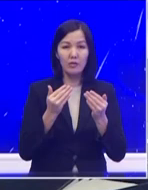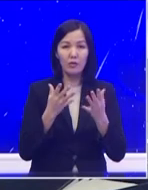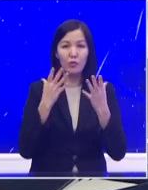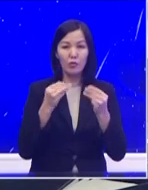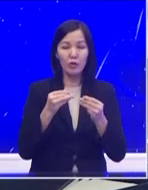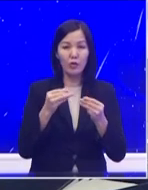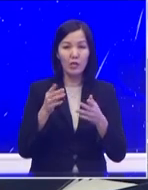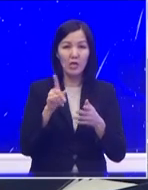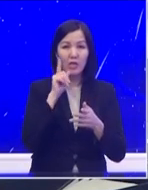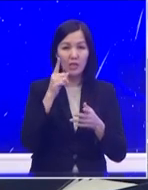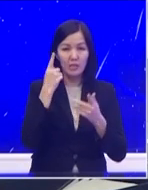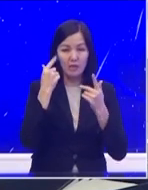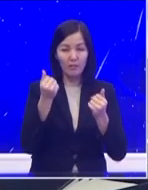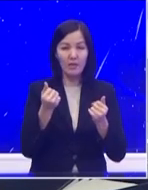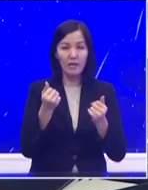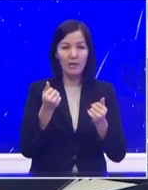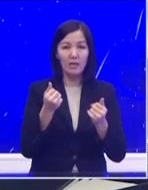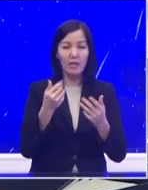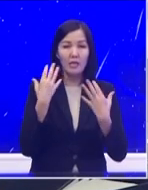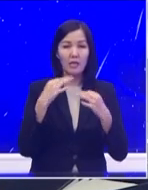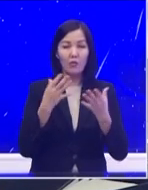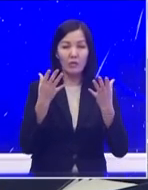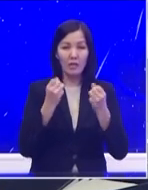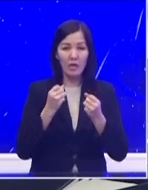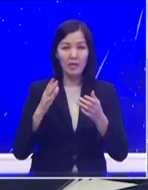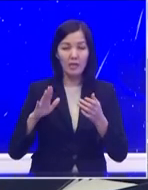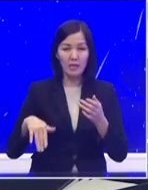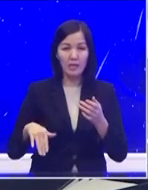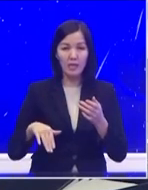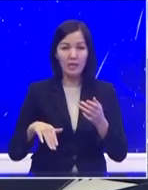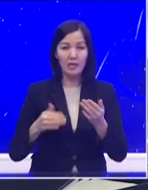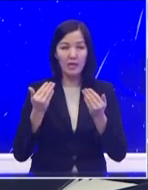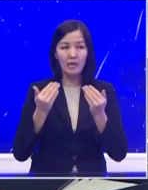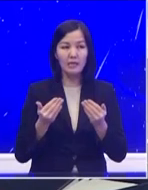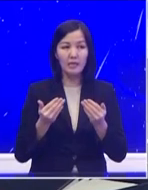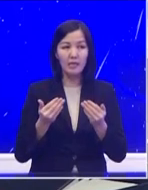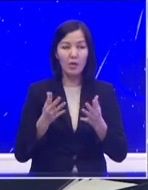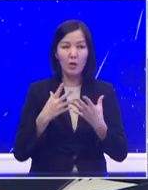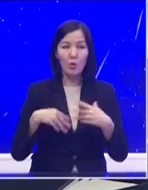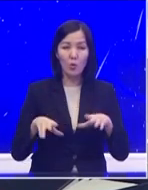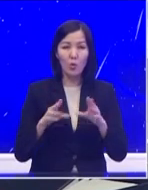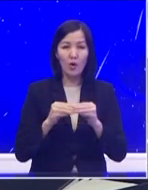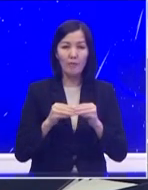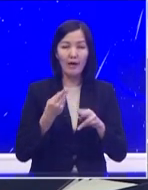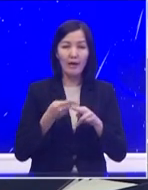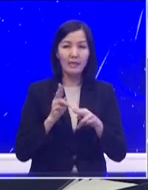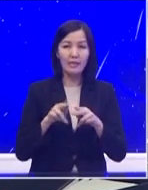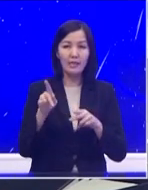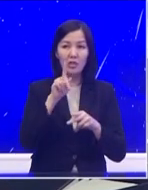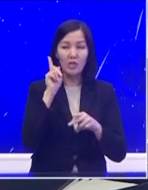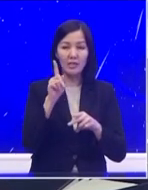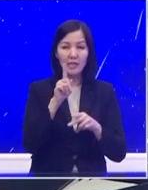деп ойлаймын. Өйткені егемендікке жеттік екен деп енжарлыққа ұрынып жатқан бүгінгі қоғамға, әсіресе жастар